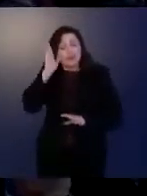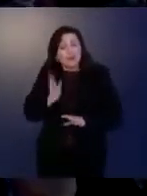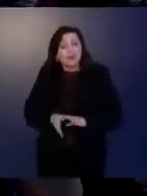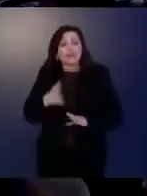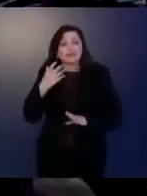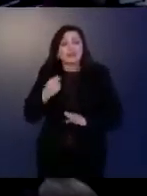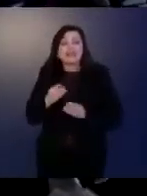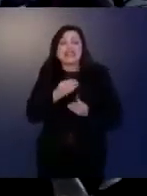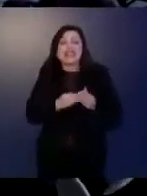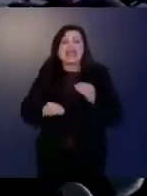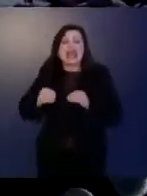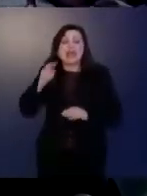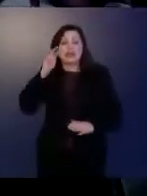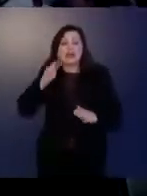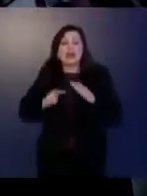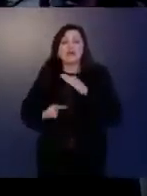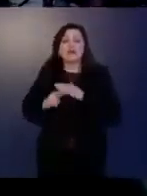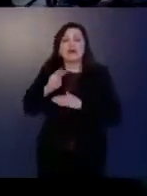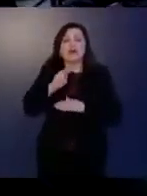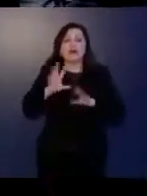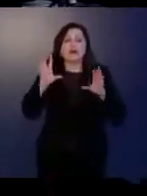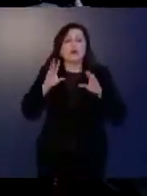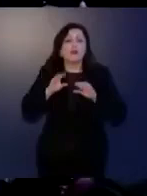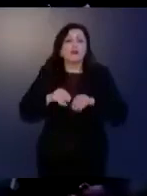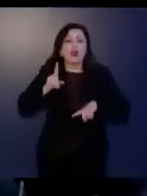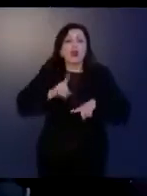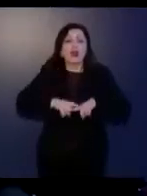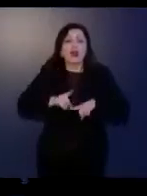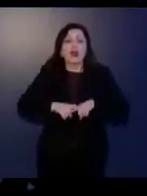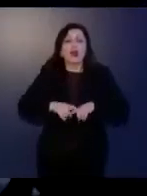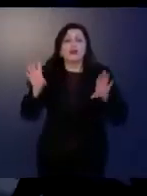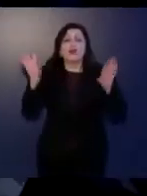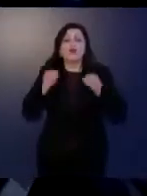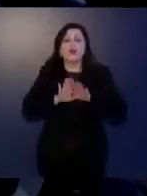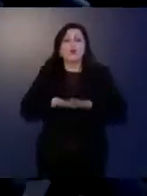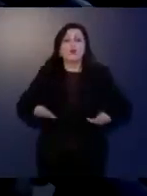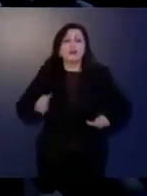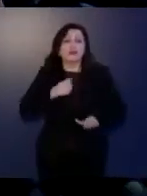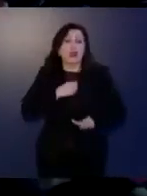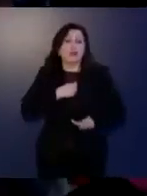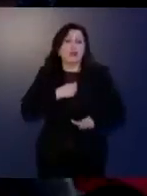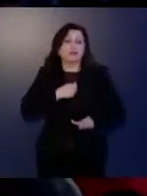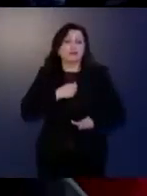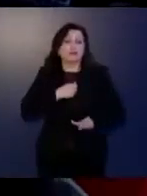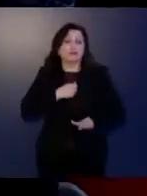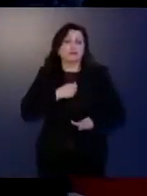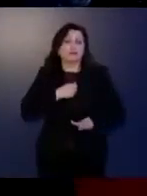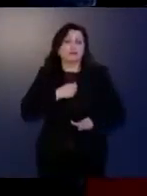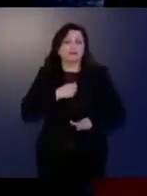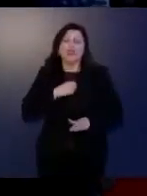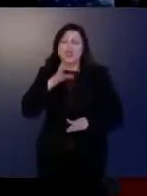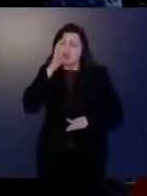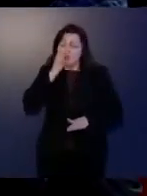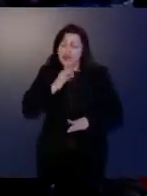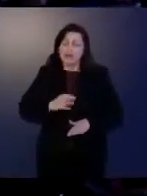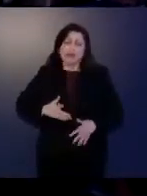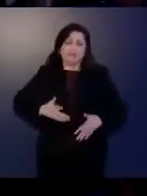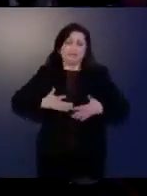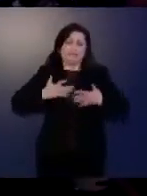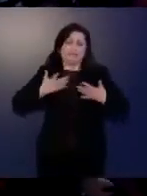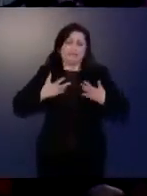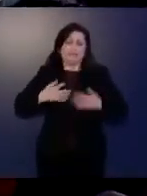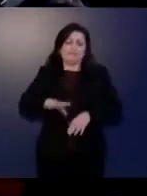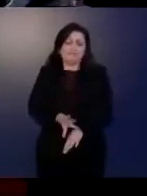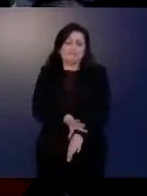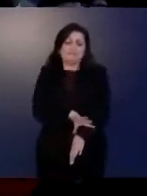μέλλον για τον τόπο μας και τα παιδιά μας. Είναι λοιπόν με ιδιαίτερη χαρά και συγκίνηση που είμαι εδώ